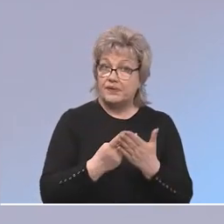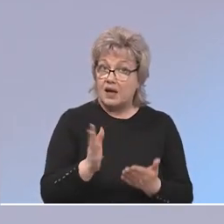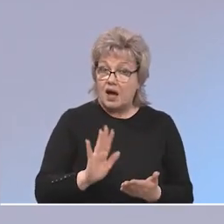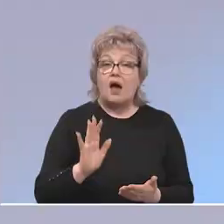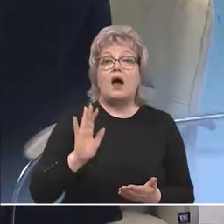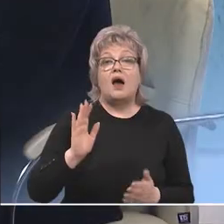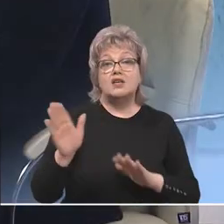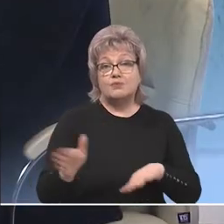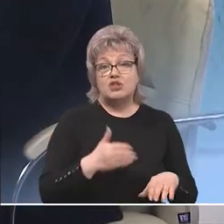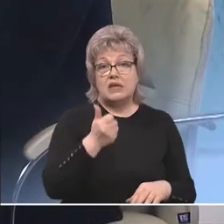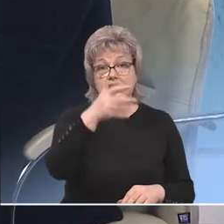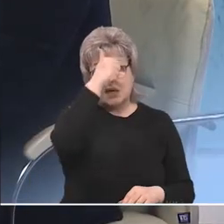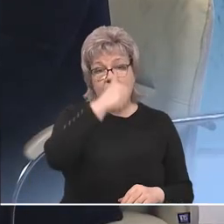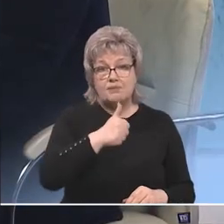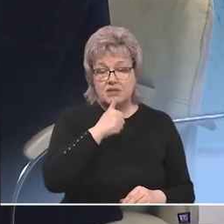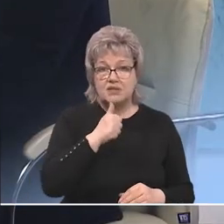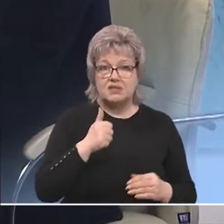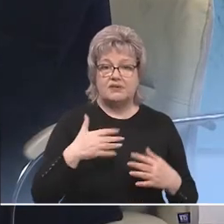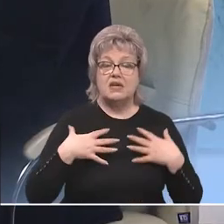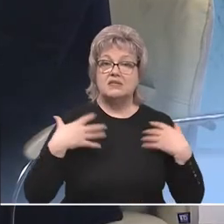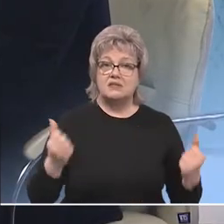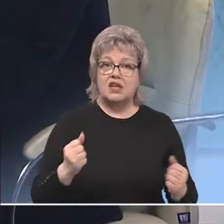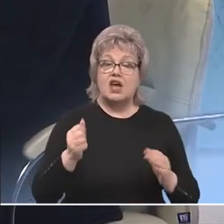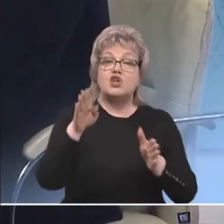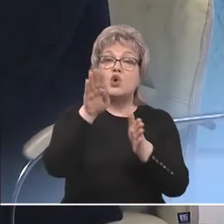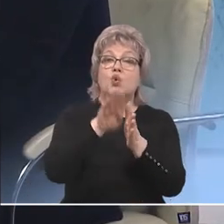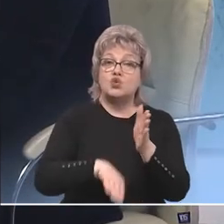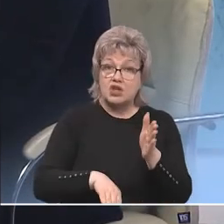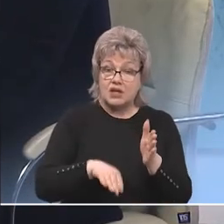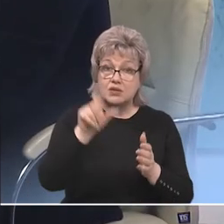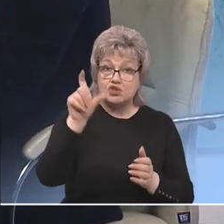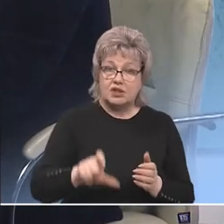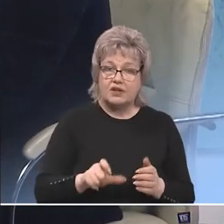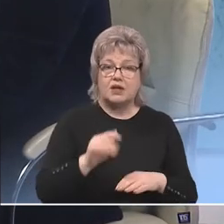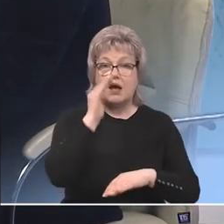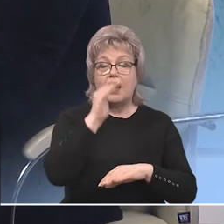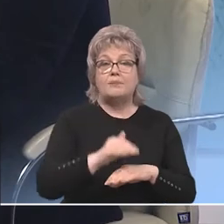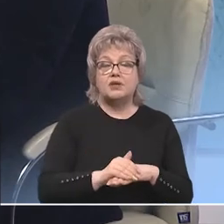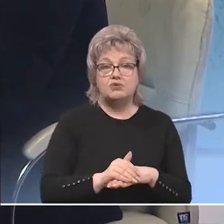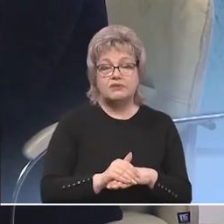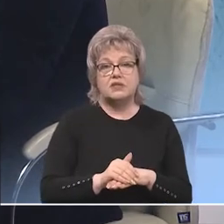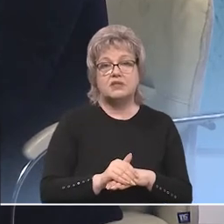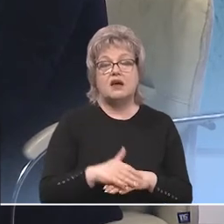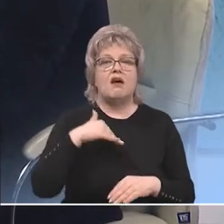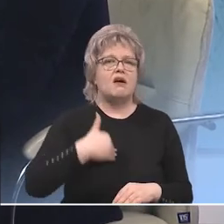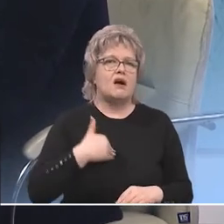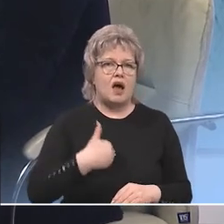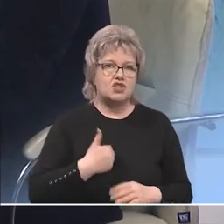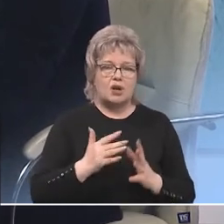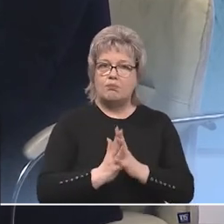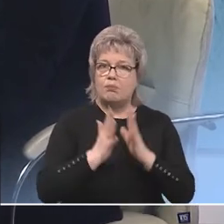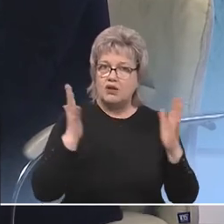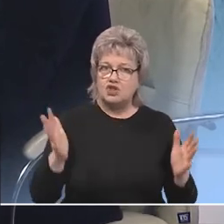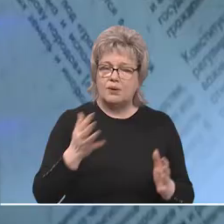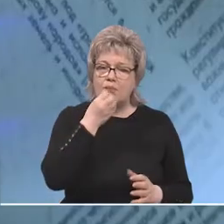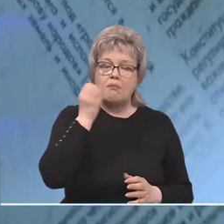спустя несколько месяцев состояние резко ухудшается, у человека отмечается кашель с большим